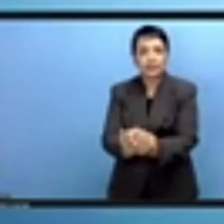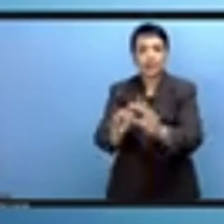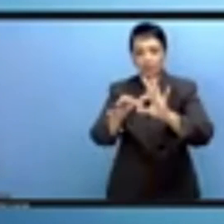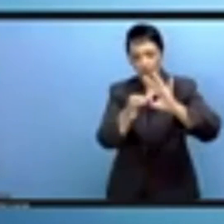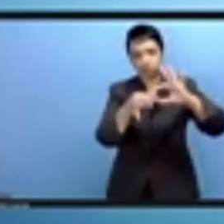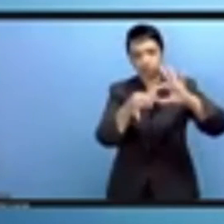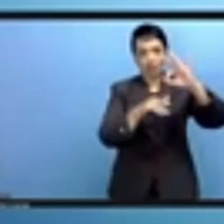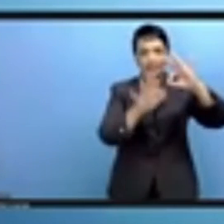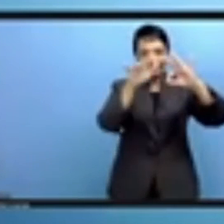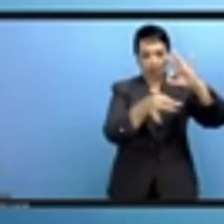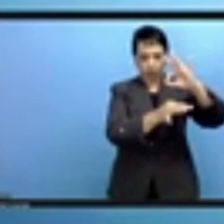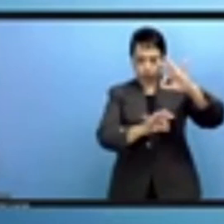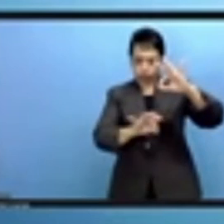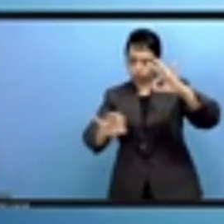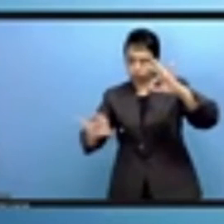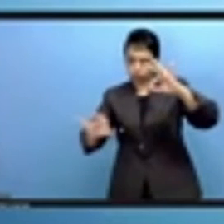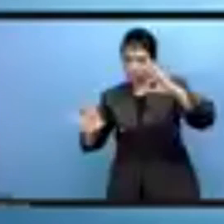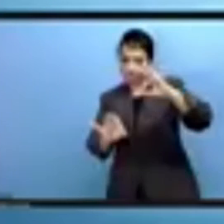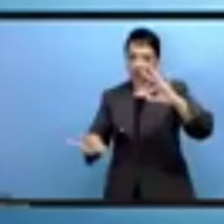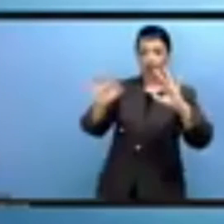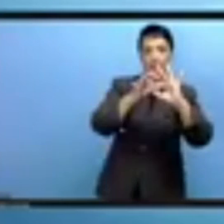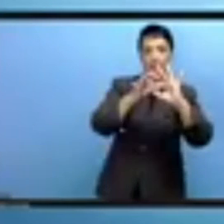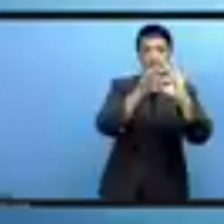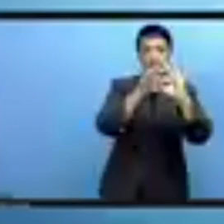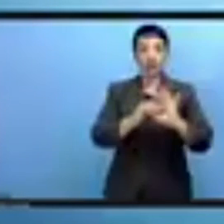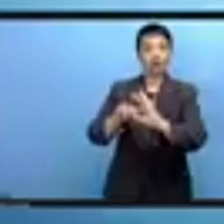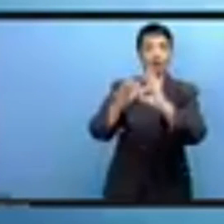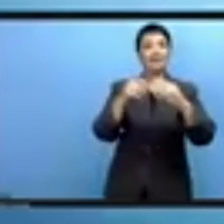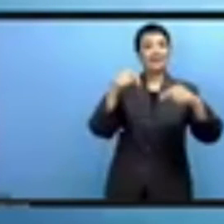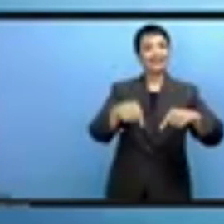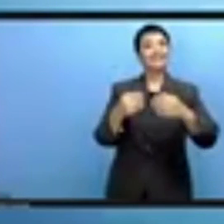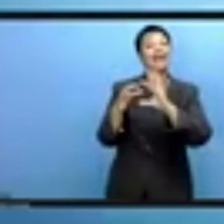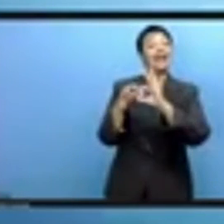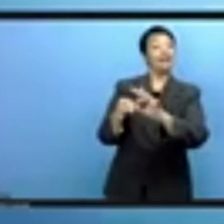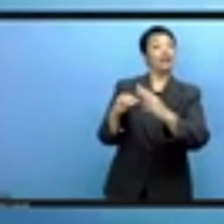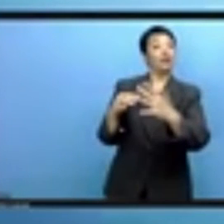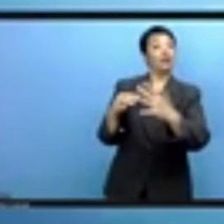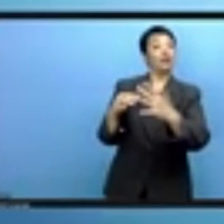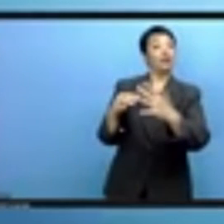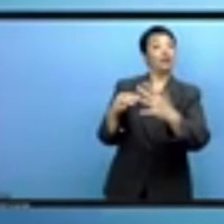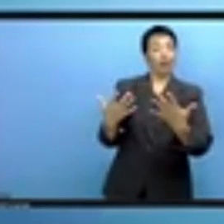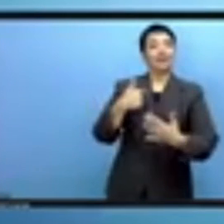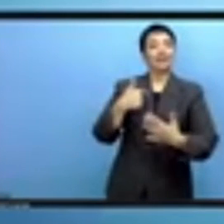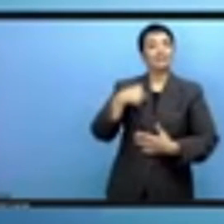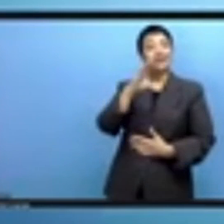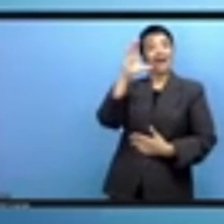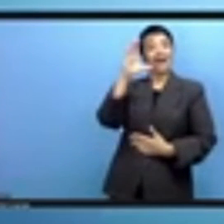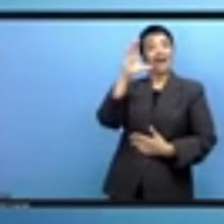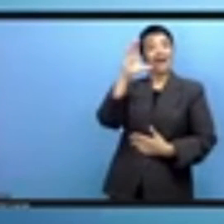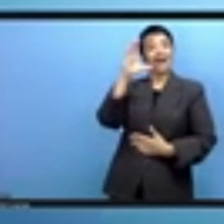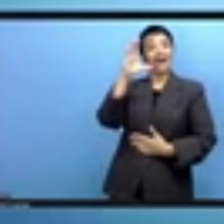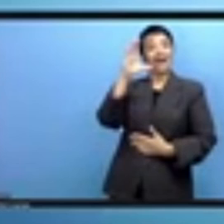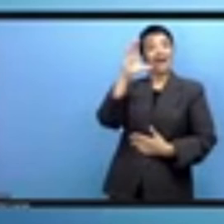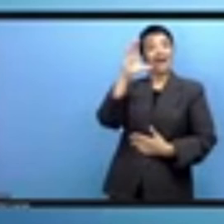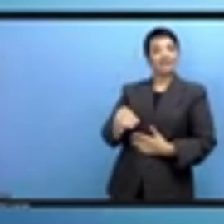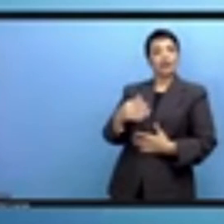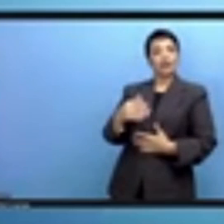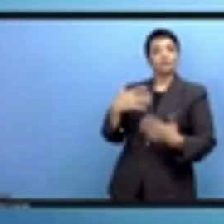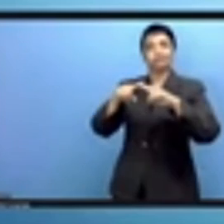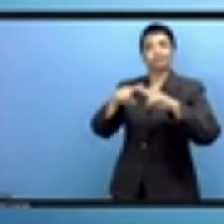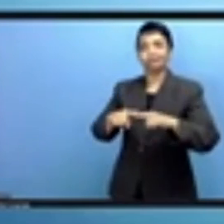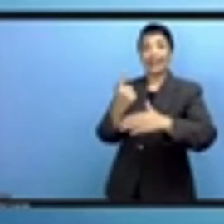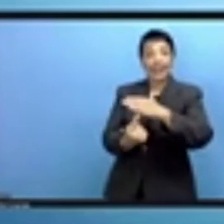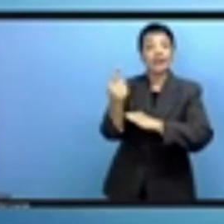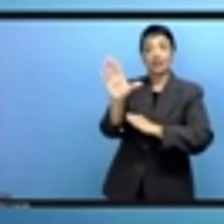要取得各方面的网络重要、跟网络有关的数据